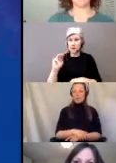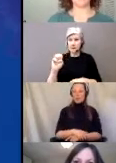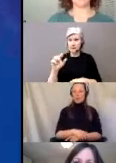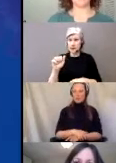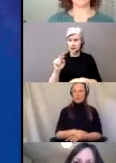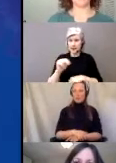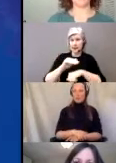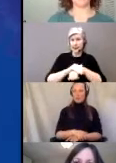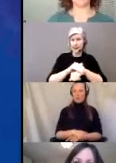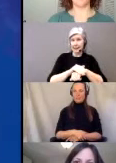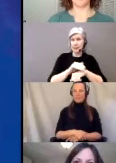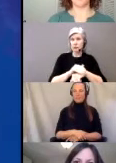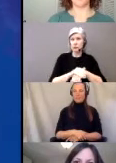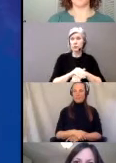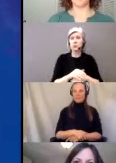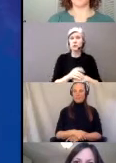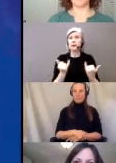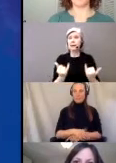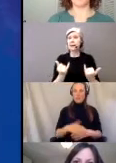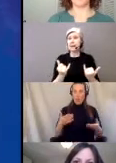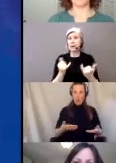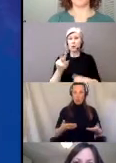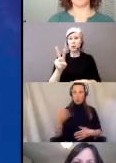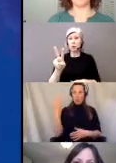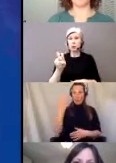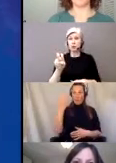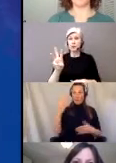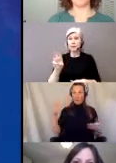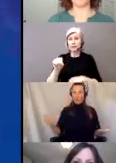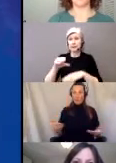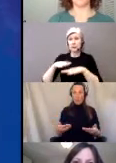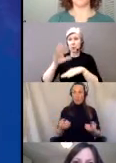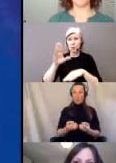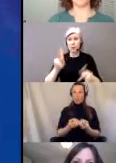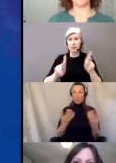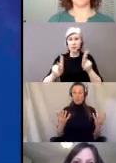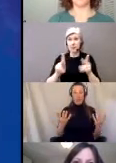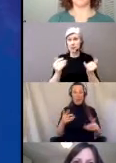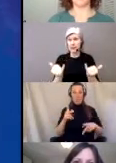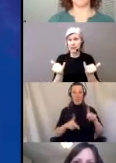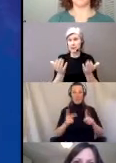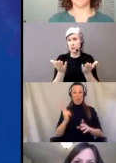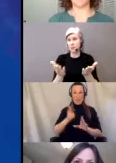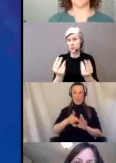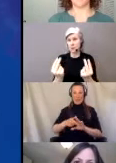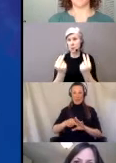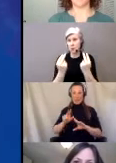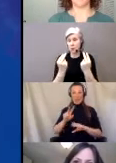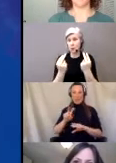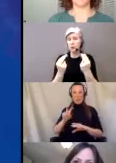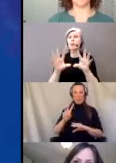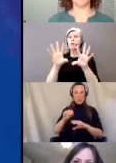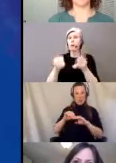Aujourd'hui, pour la présentation, nous avons plus de 260 participants avec nous aujourd'hui. Vos micros et